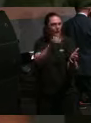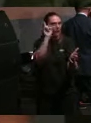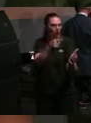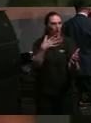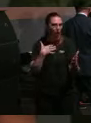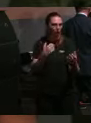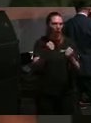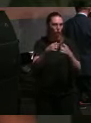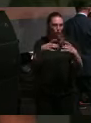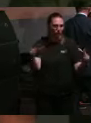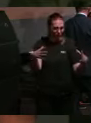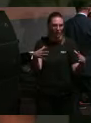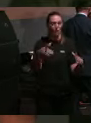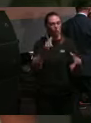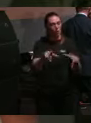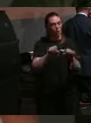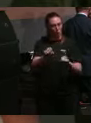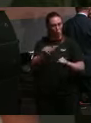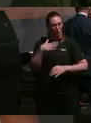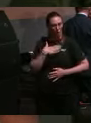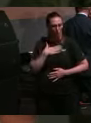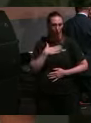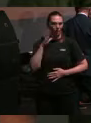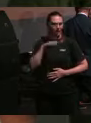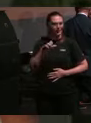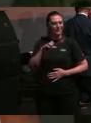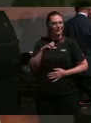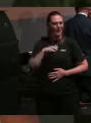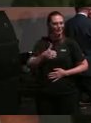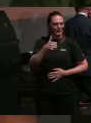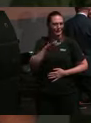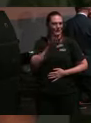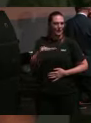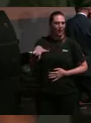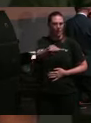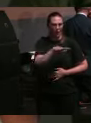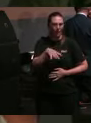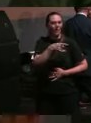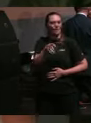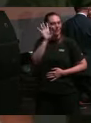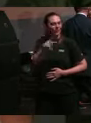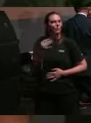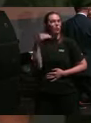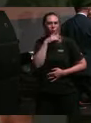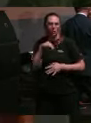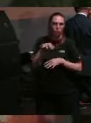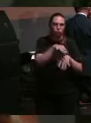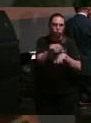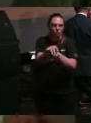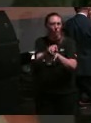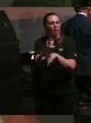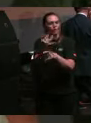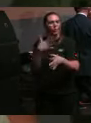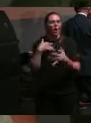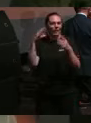jeg har stor betydning. Også fordi at kommunene kan sitt areal best. De vet hvor folk ferdes, hvor det mest aktivitet, hvor det eventuelt reindrift, så